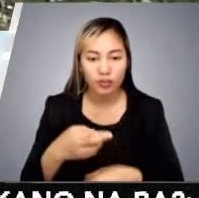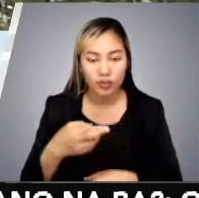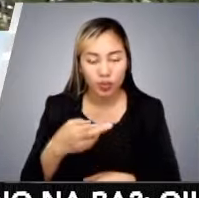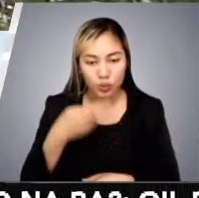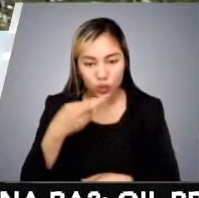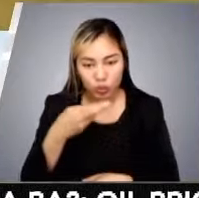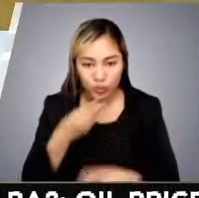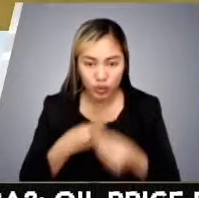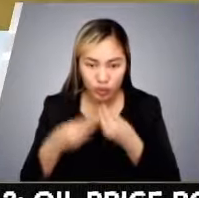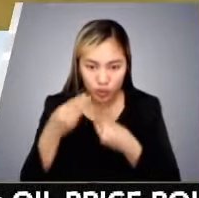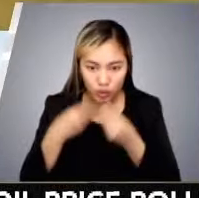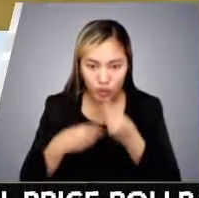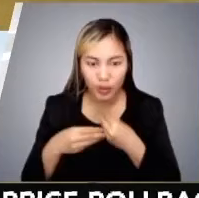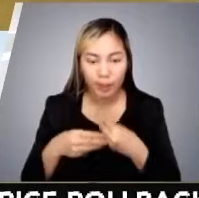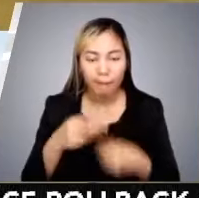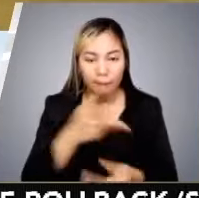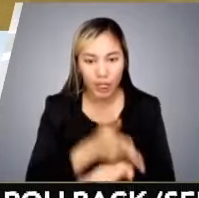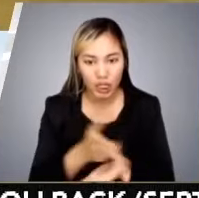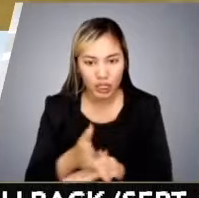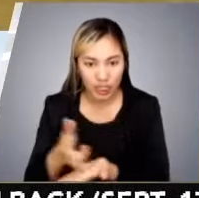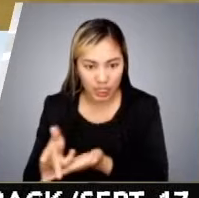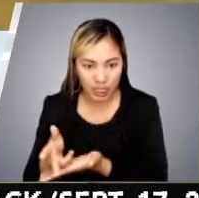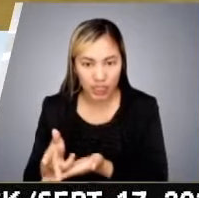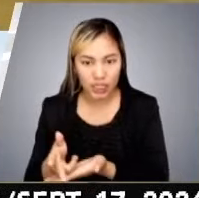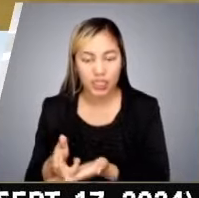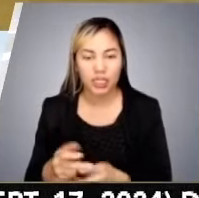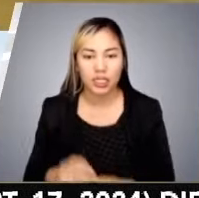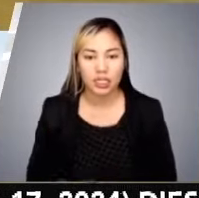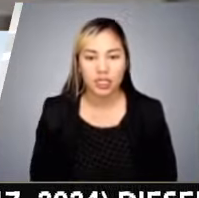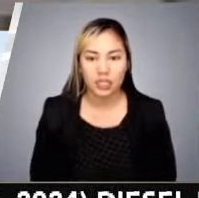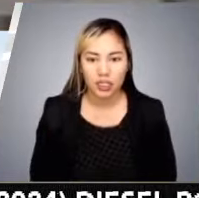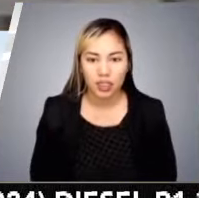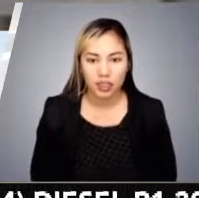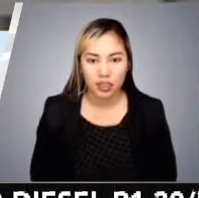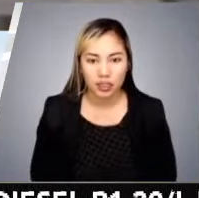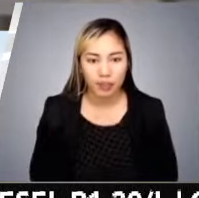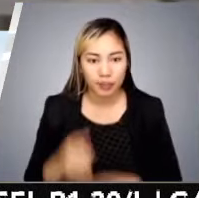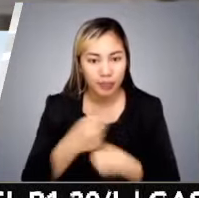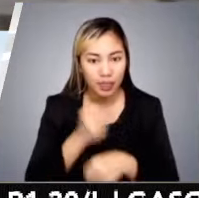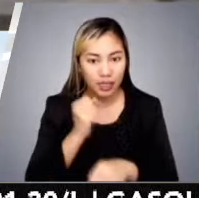at sasakyan at magkakabit ng mga world-class na sistema at teknolohiya.